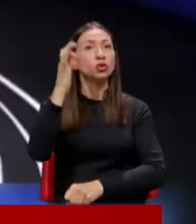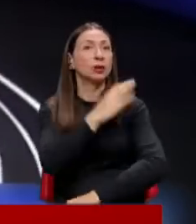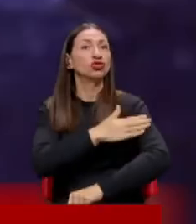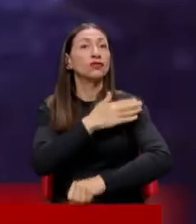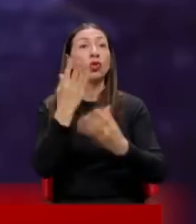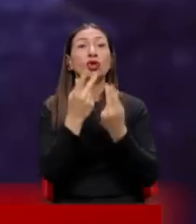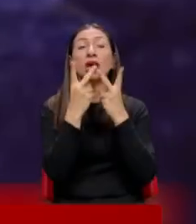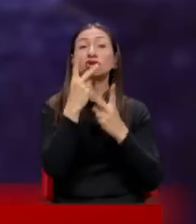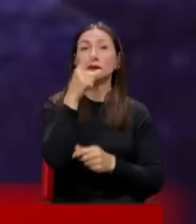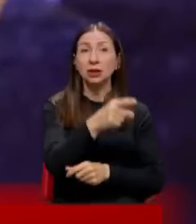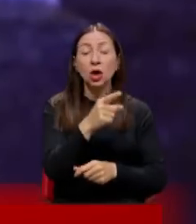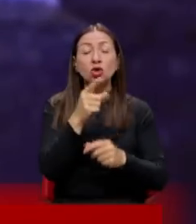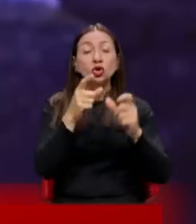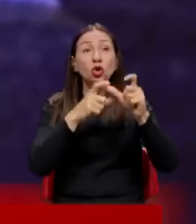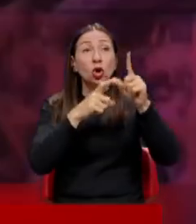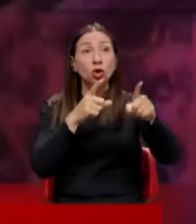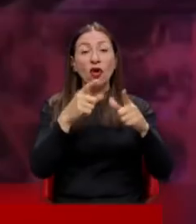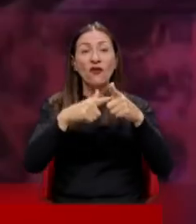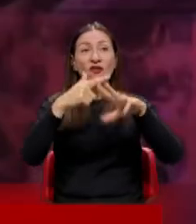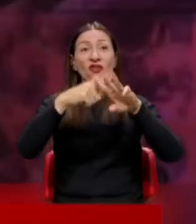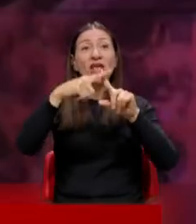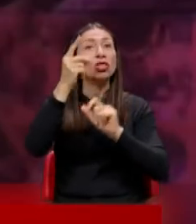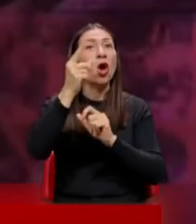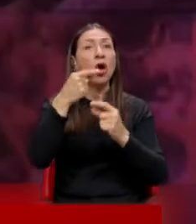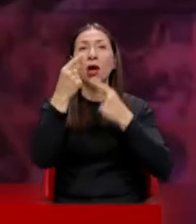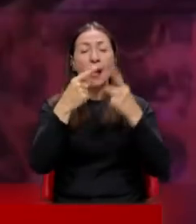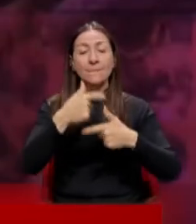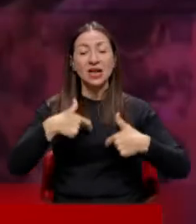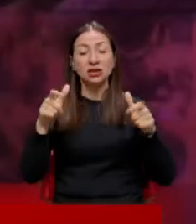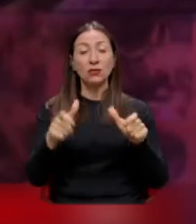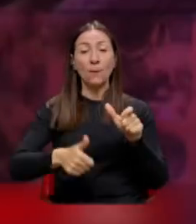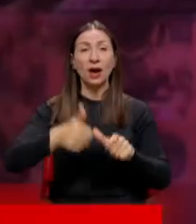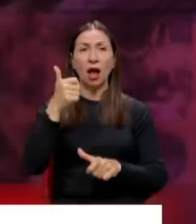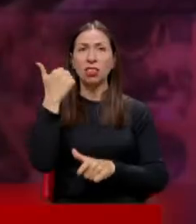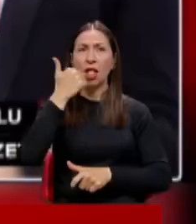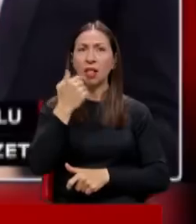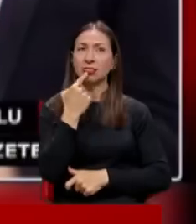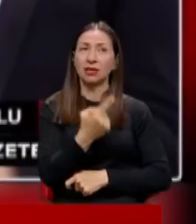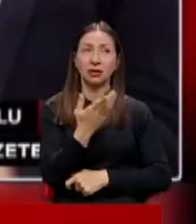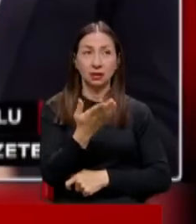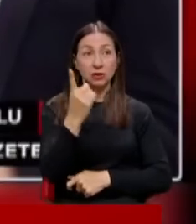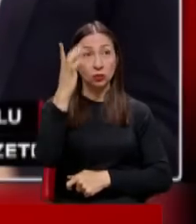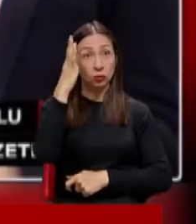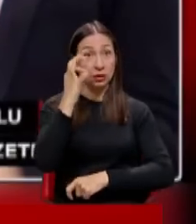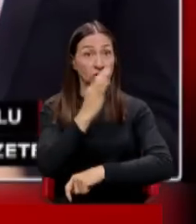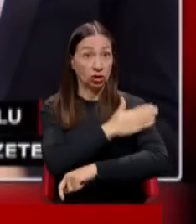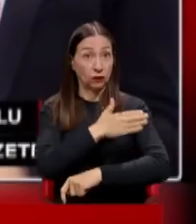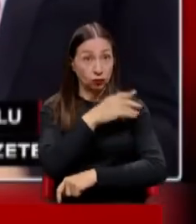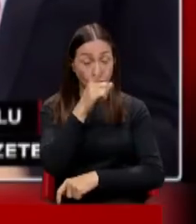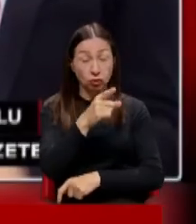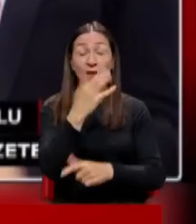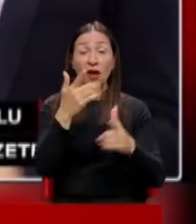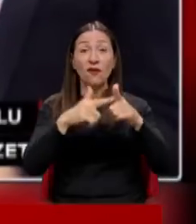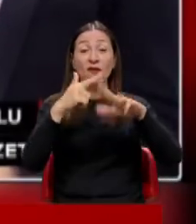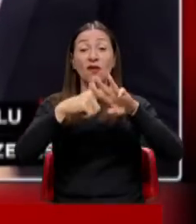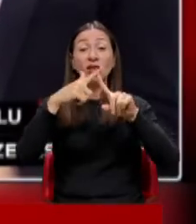çavuş olduğunu açıkladı. Soylu'nun FETÖ iddiasınıysa Milli Savunma Bakanlığı yalanladı. Bir uzman çavuş ve